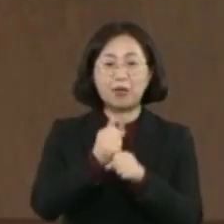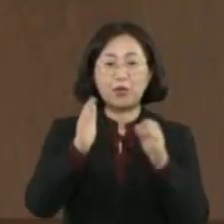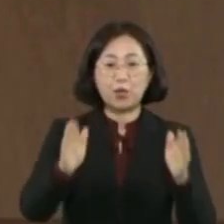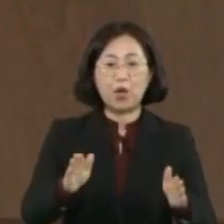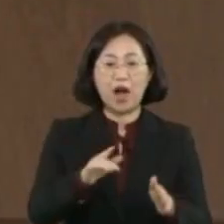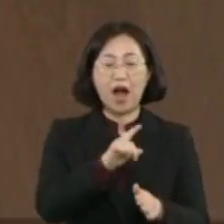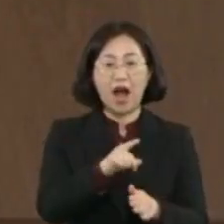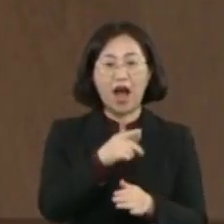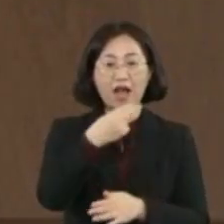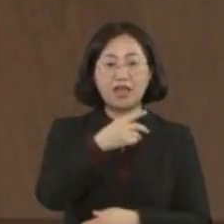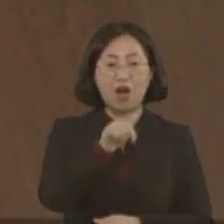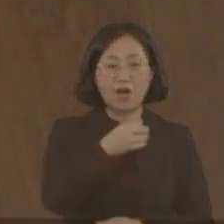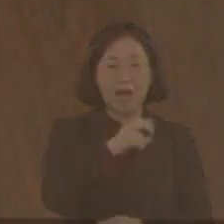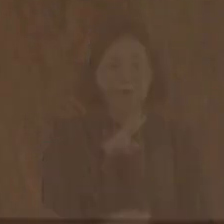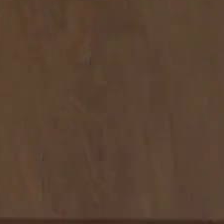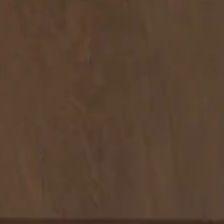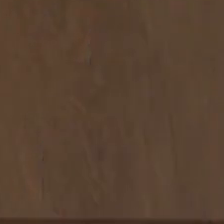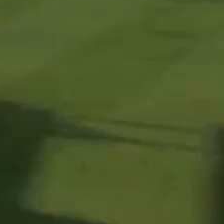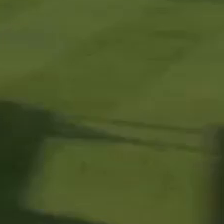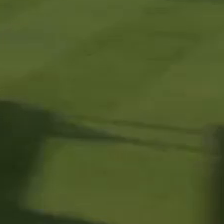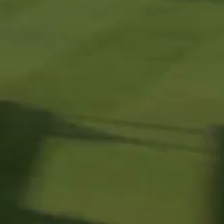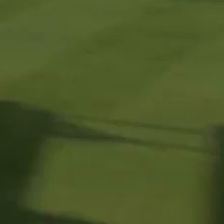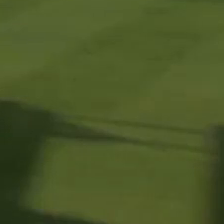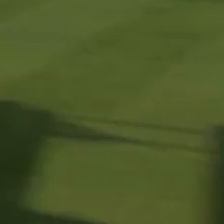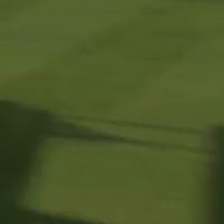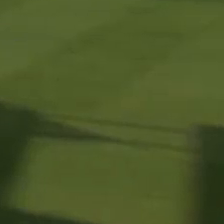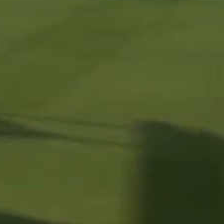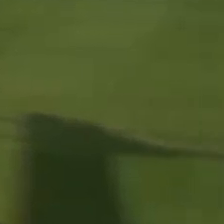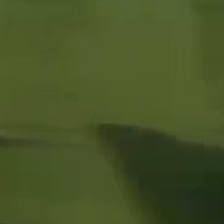월드컵 경기장과 더감축구센터에 대한 관리 위탁 계약을 맺었습니다.